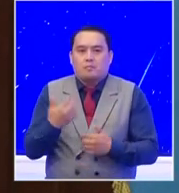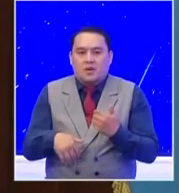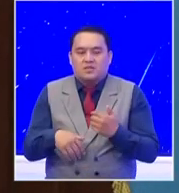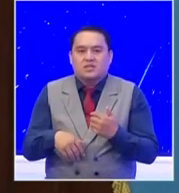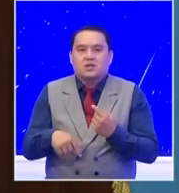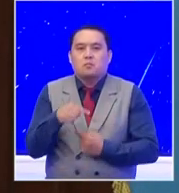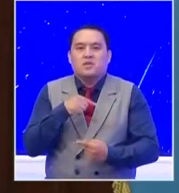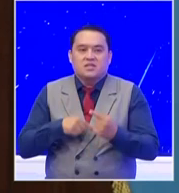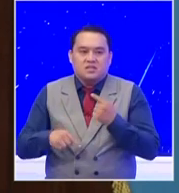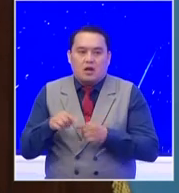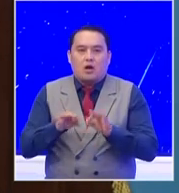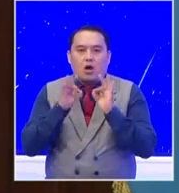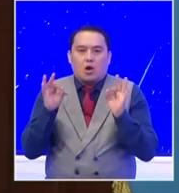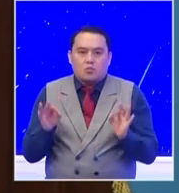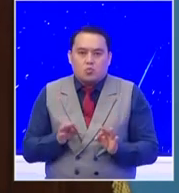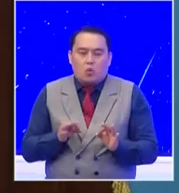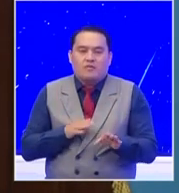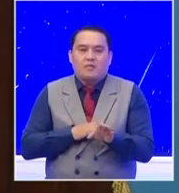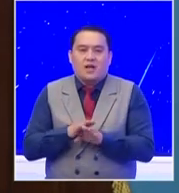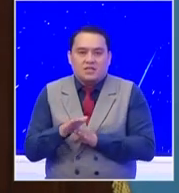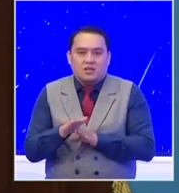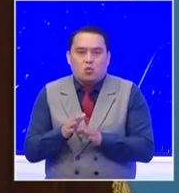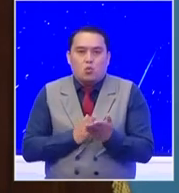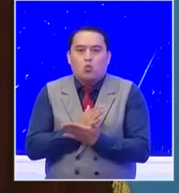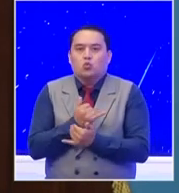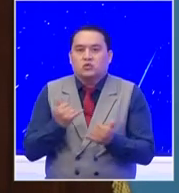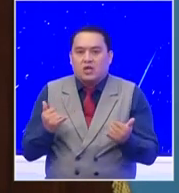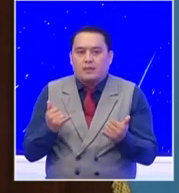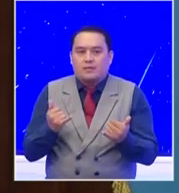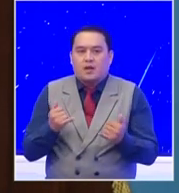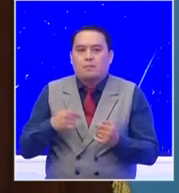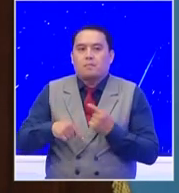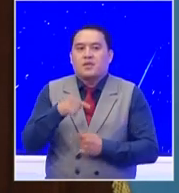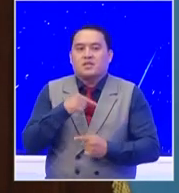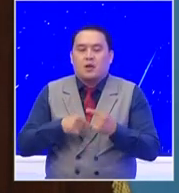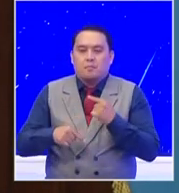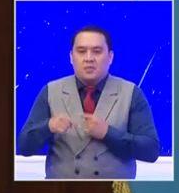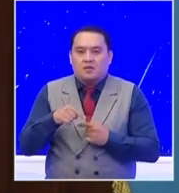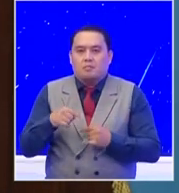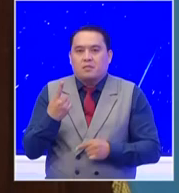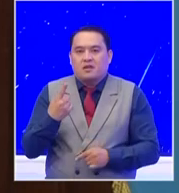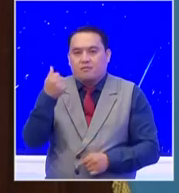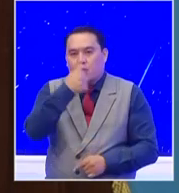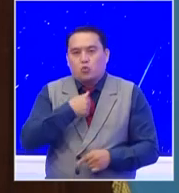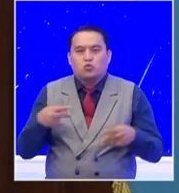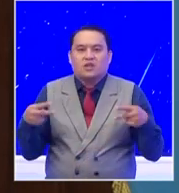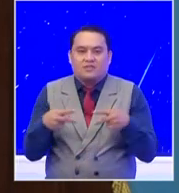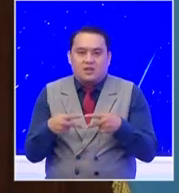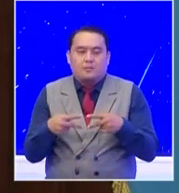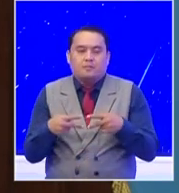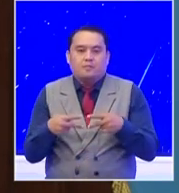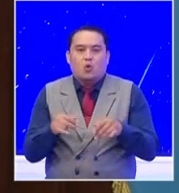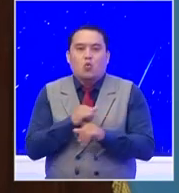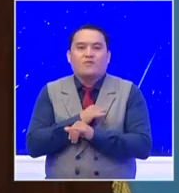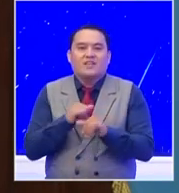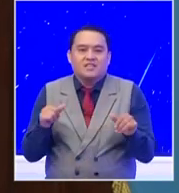бизнеса. Объем реализации товаров, работ и услуг субъектами предпринимательства по сравнению с 2001 годом